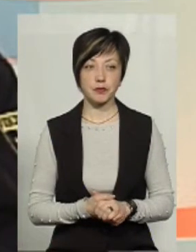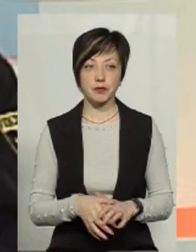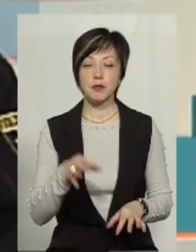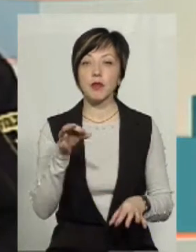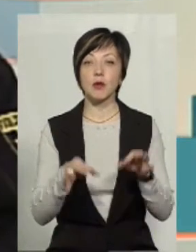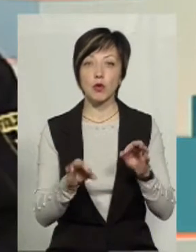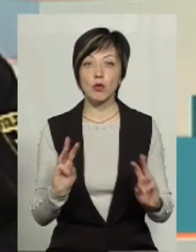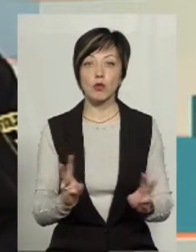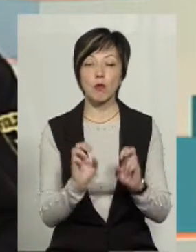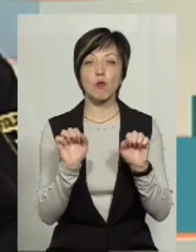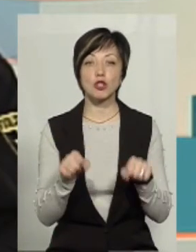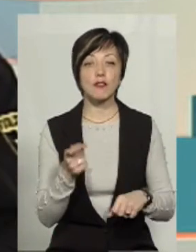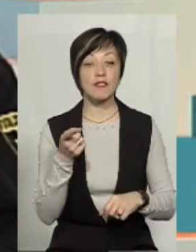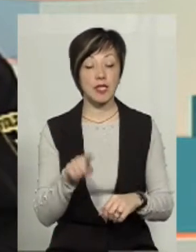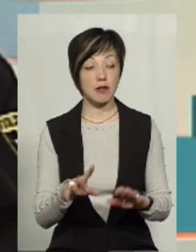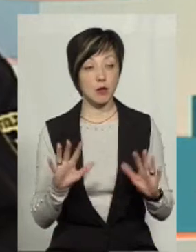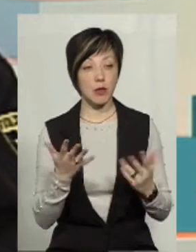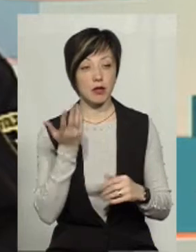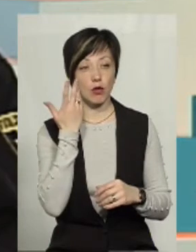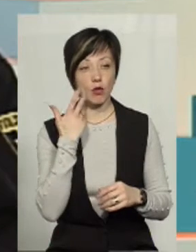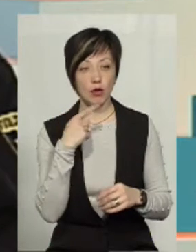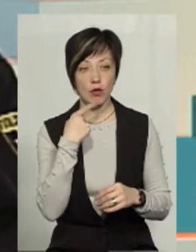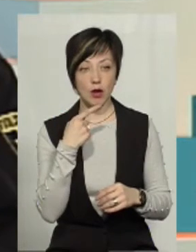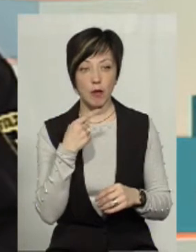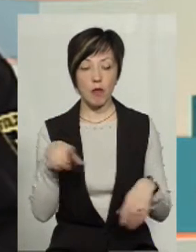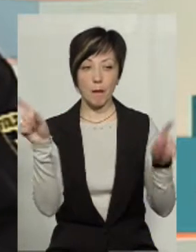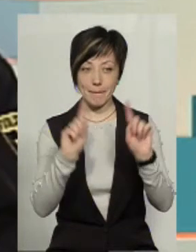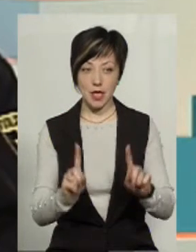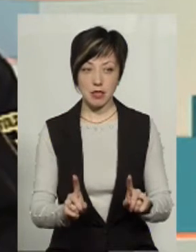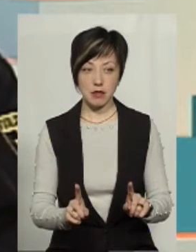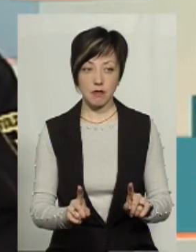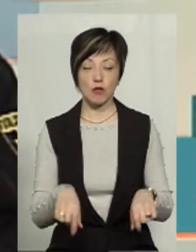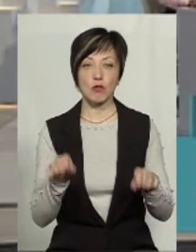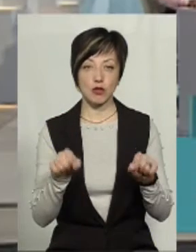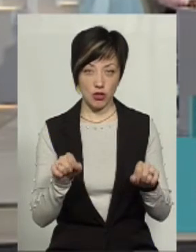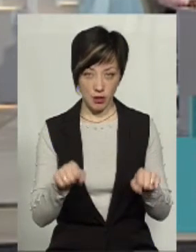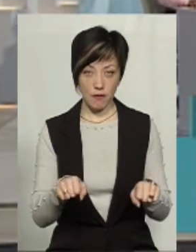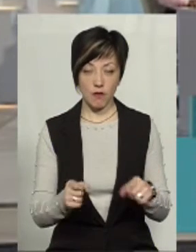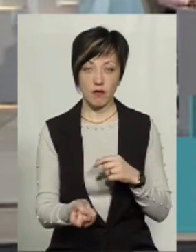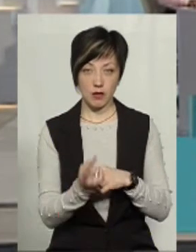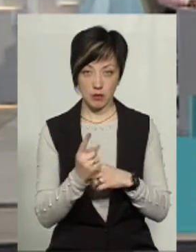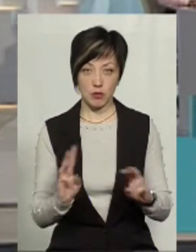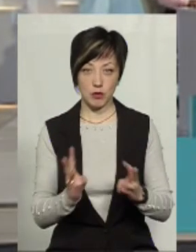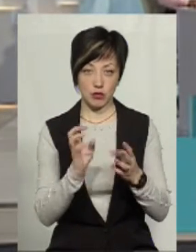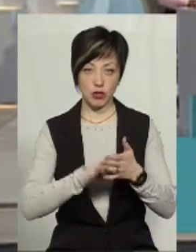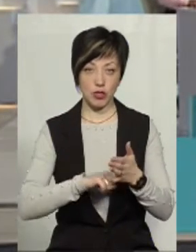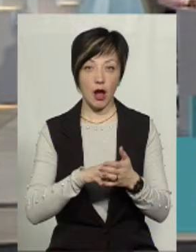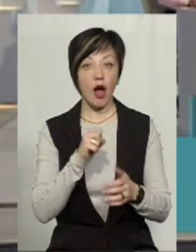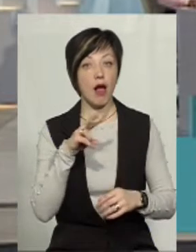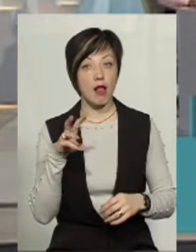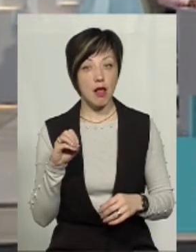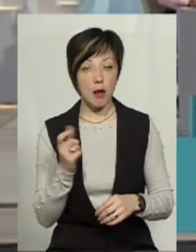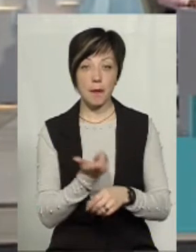Природні пожежі можливі тільки в тих випадках, коли мова йде про блискавку, що цілком реально і можливо, так. І це може стати причиною.